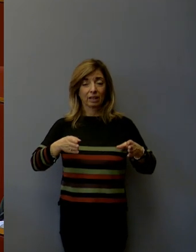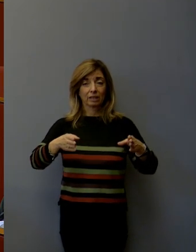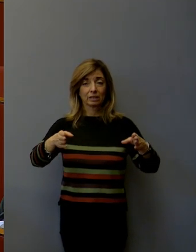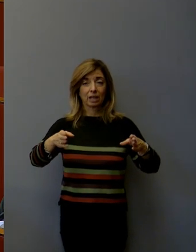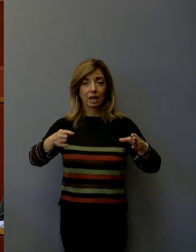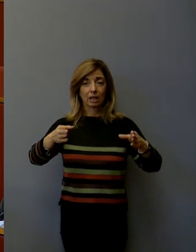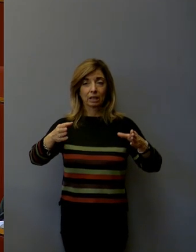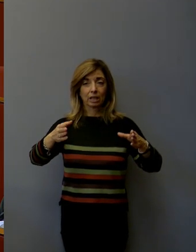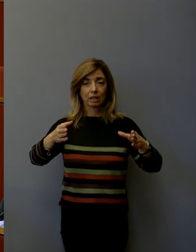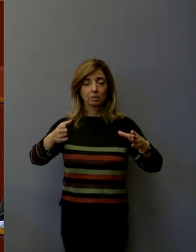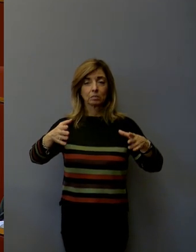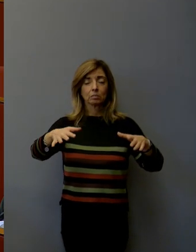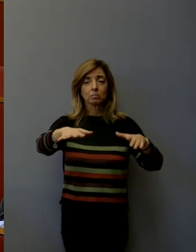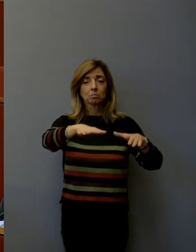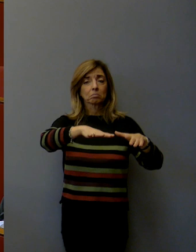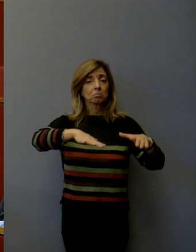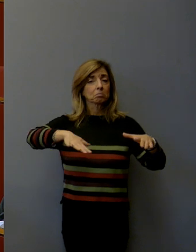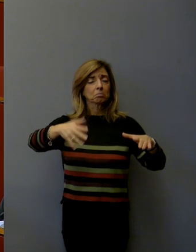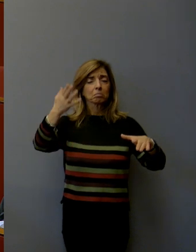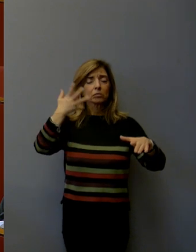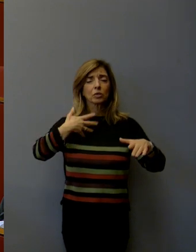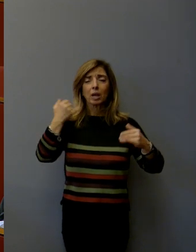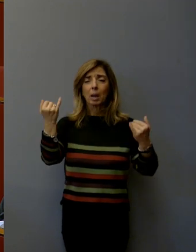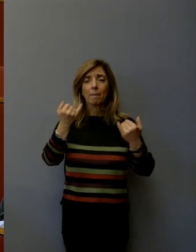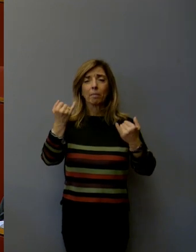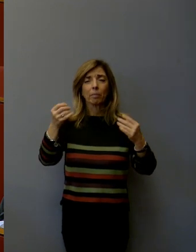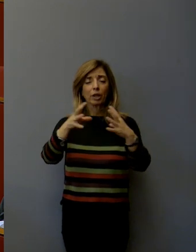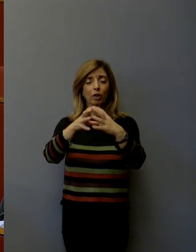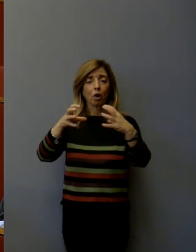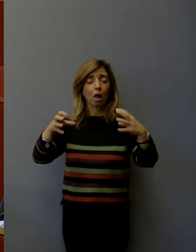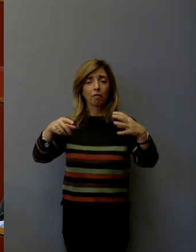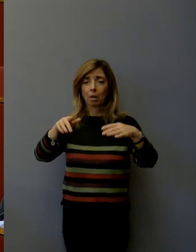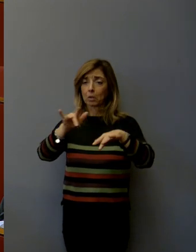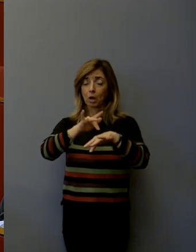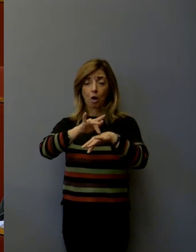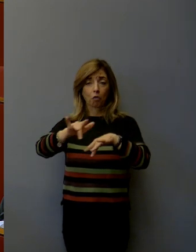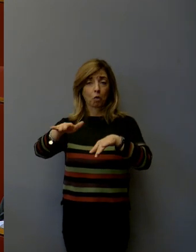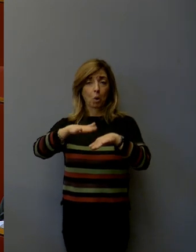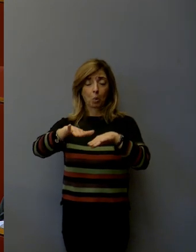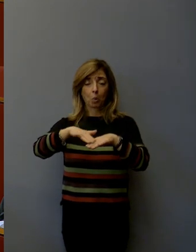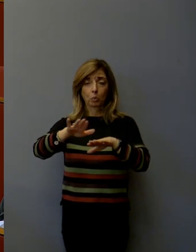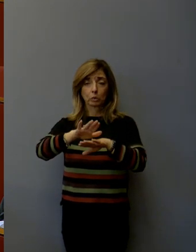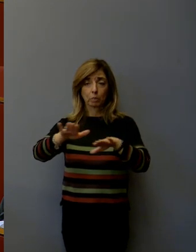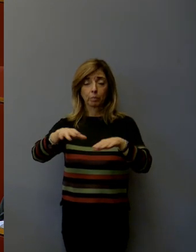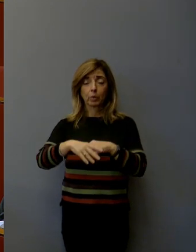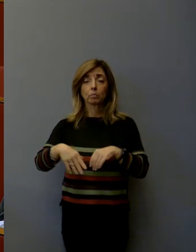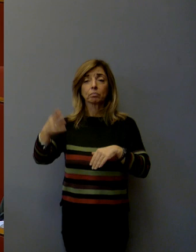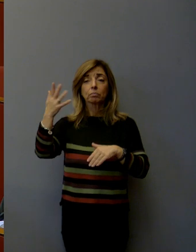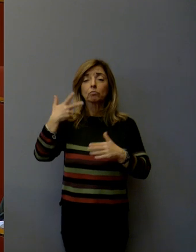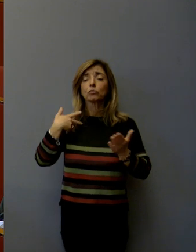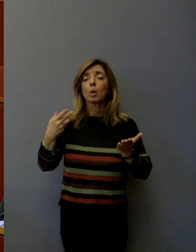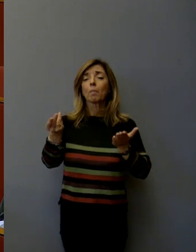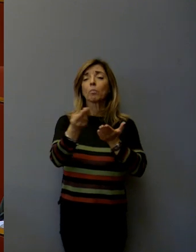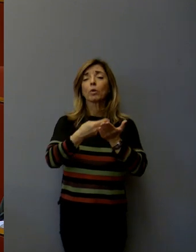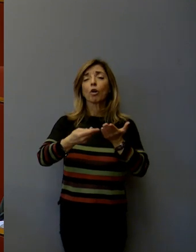male una piccola fabbrica rimasta in disuso vuota è andato a Monte un piano perché leggi